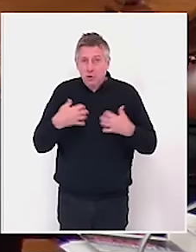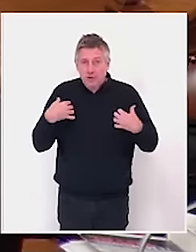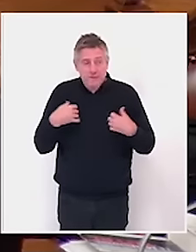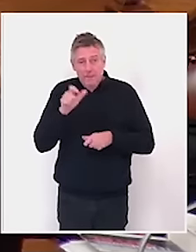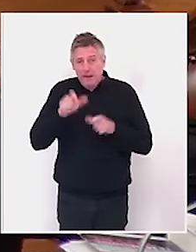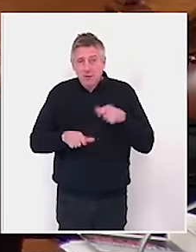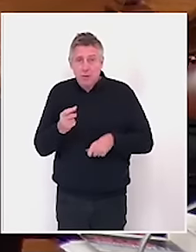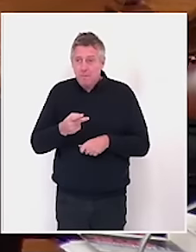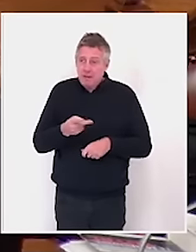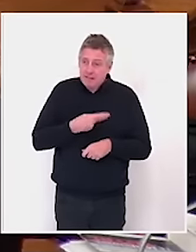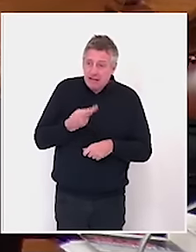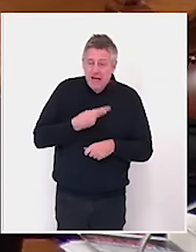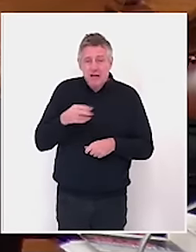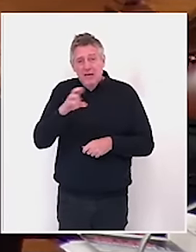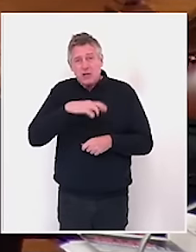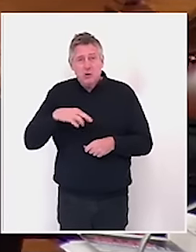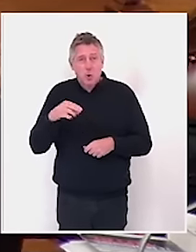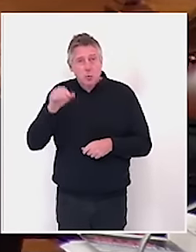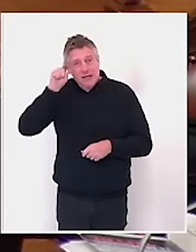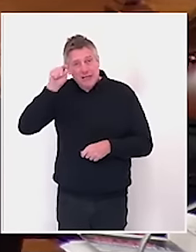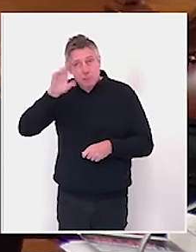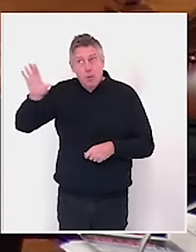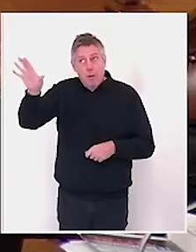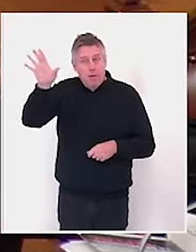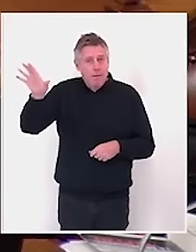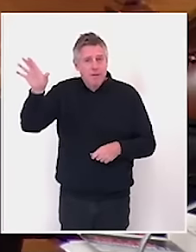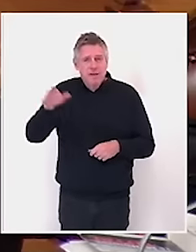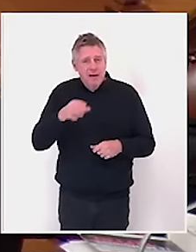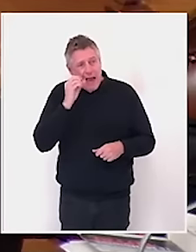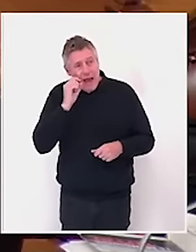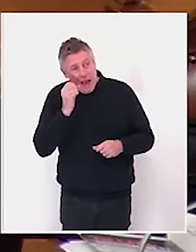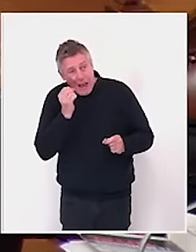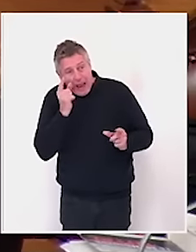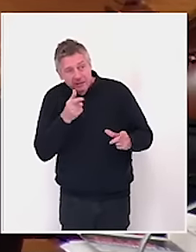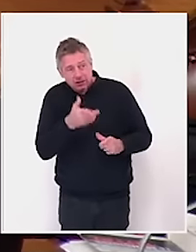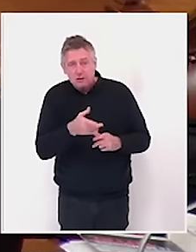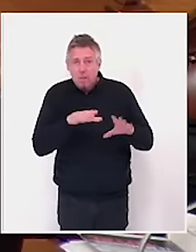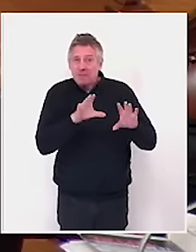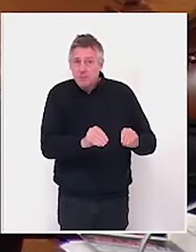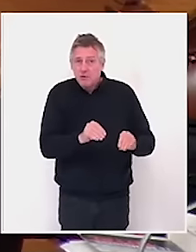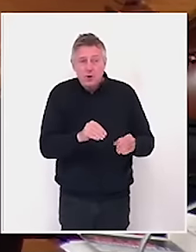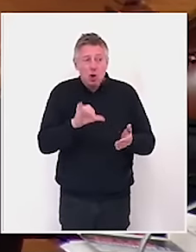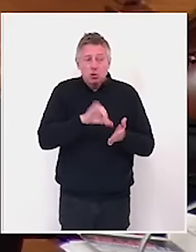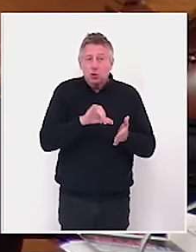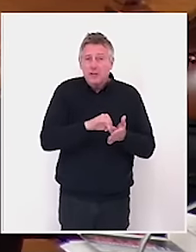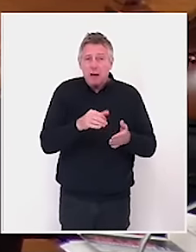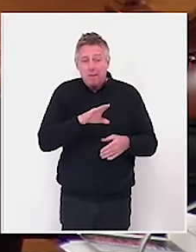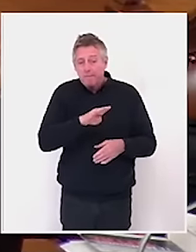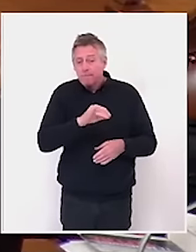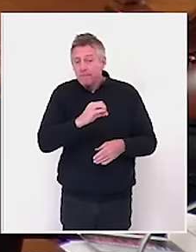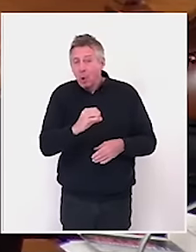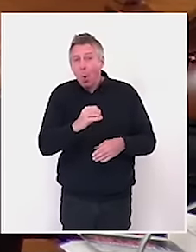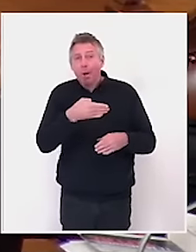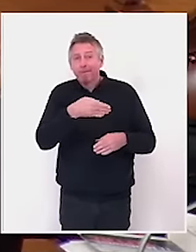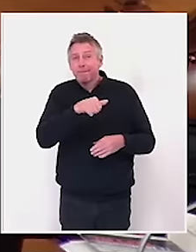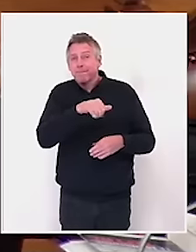médicaux, notamment de la région de Strasbourg, et qui mettaient en alerte sur ce genre de dispositifs, de centrales biomasse. Et